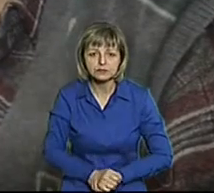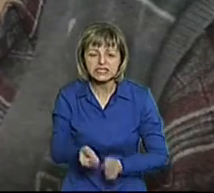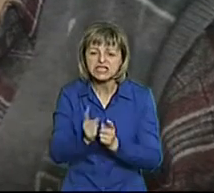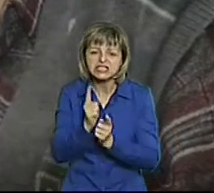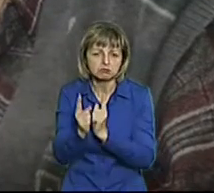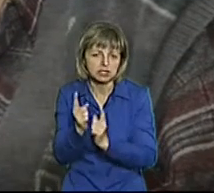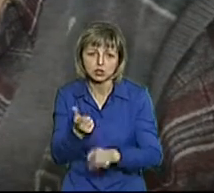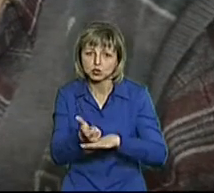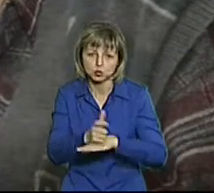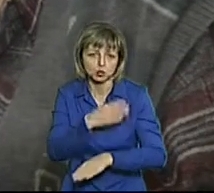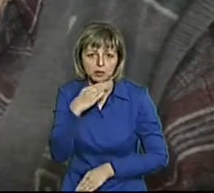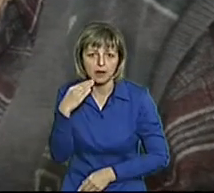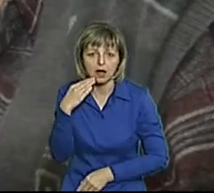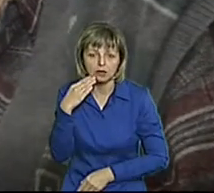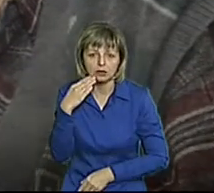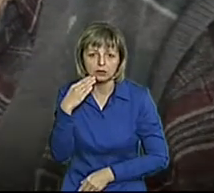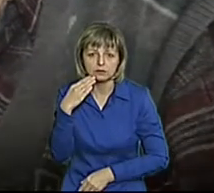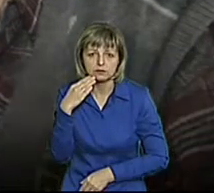Змінилось багато. От.